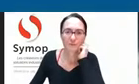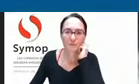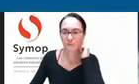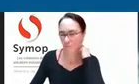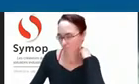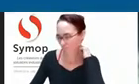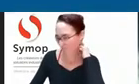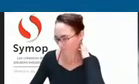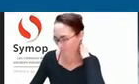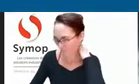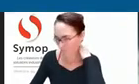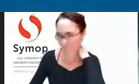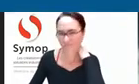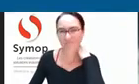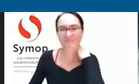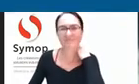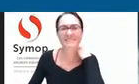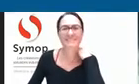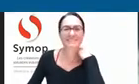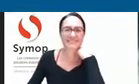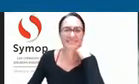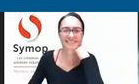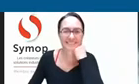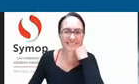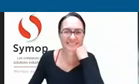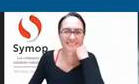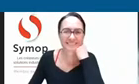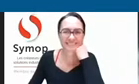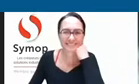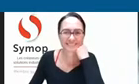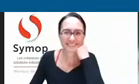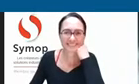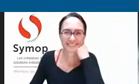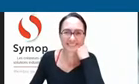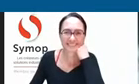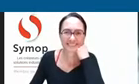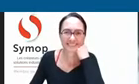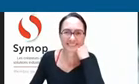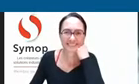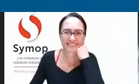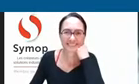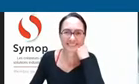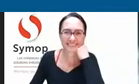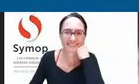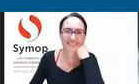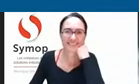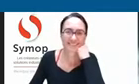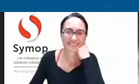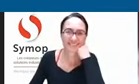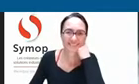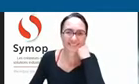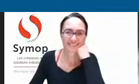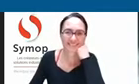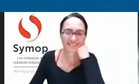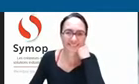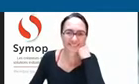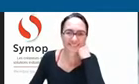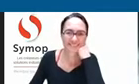votre micro. Bonjour à toutes et à tous, j'espère que vous m'entendez bien. Écoutez, je